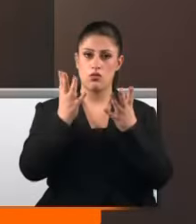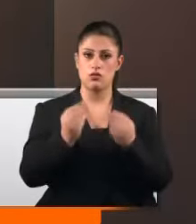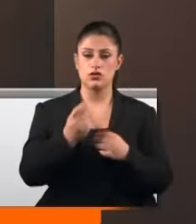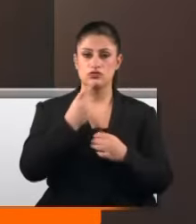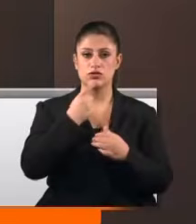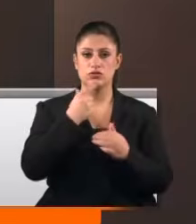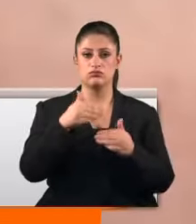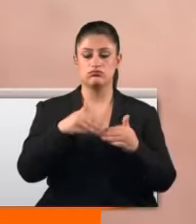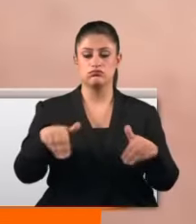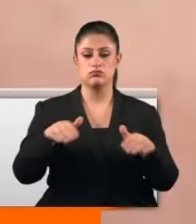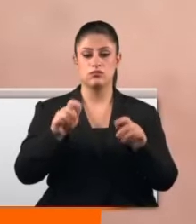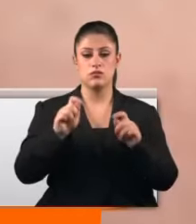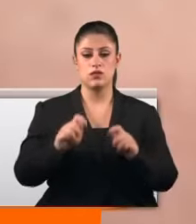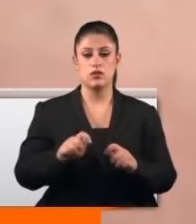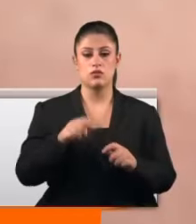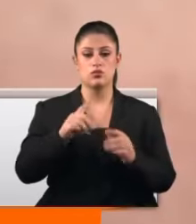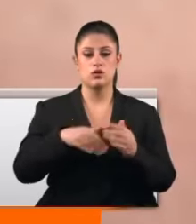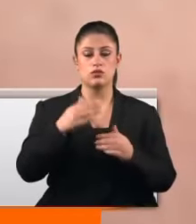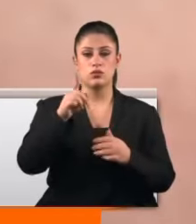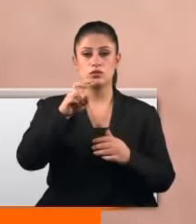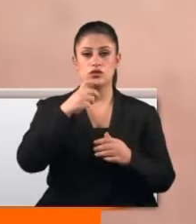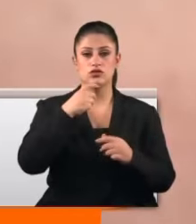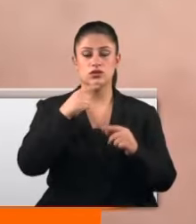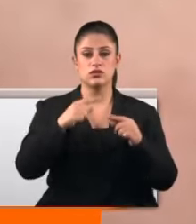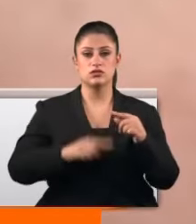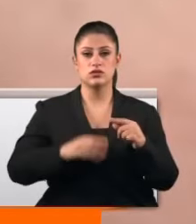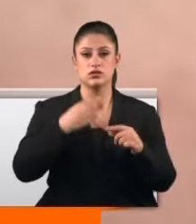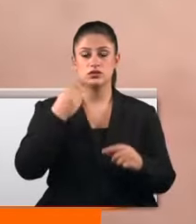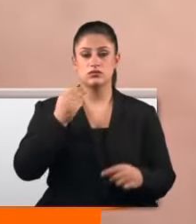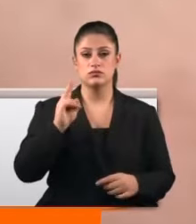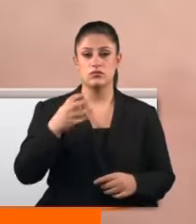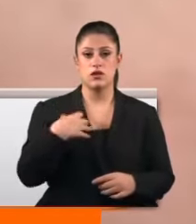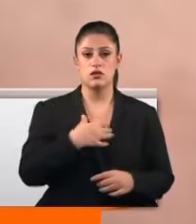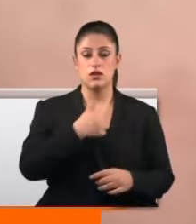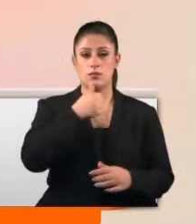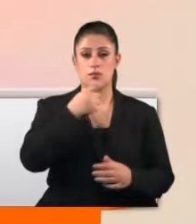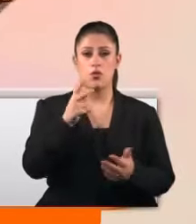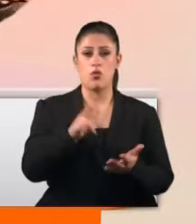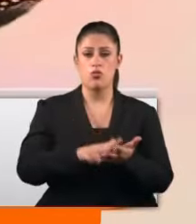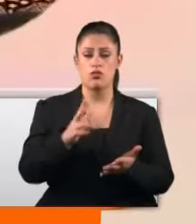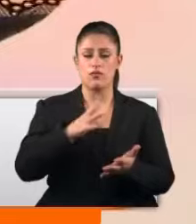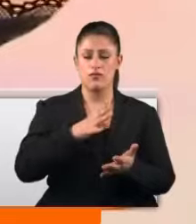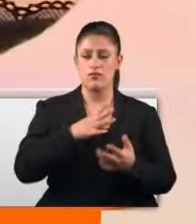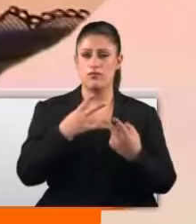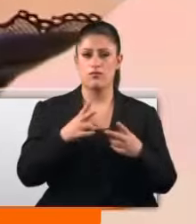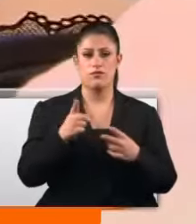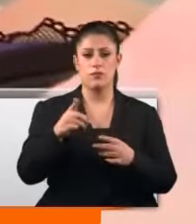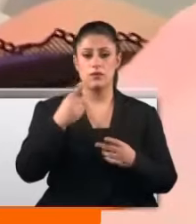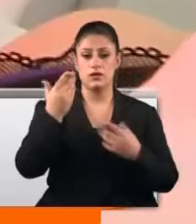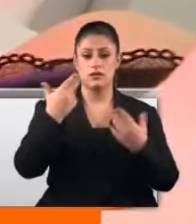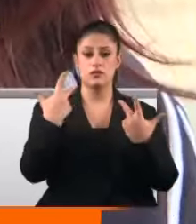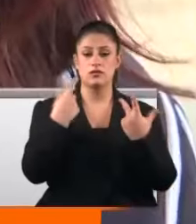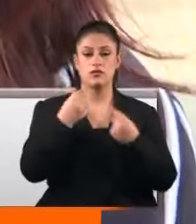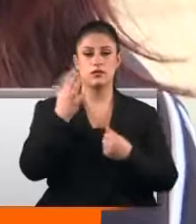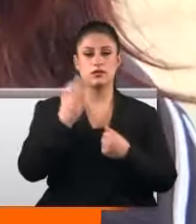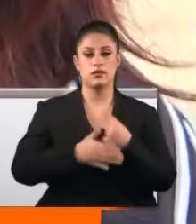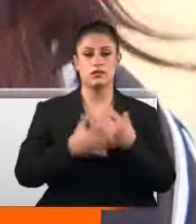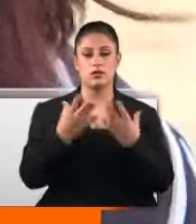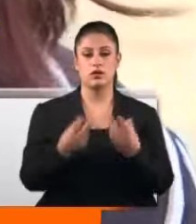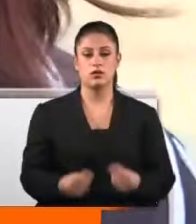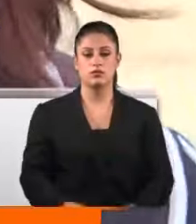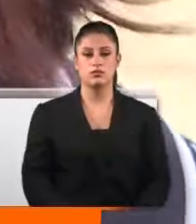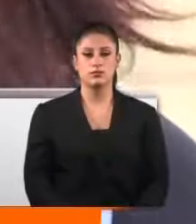sınırı getirildi. Bundan böyle 18 yaş altı gençlerin anne baba onayı olsa dahi işlem yaptırması yasaklandı. Bu karara